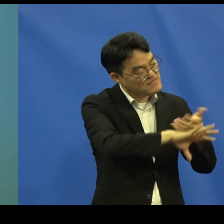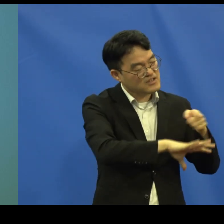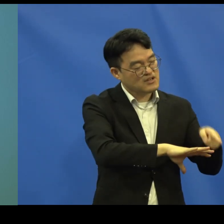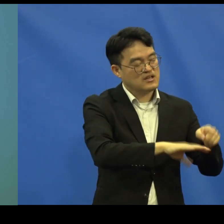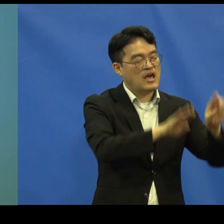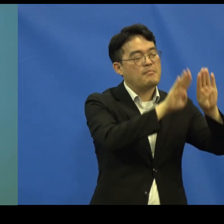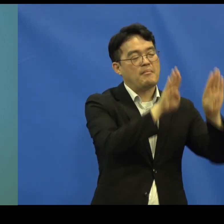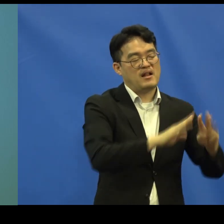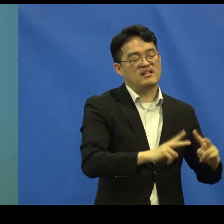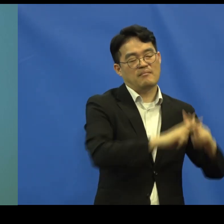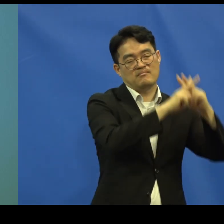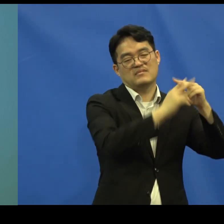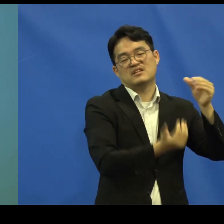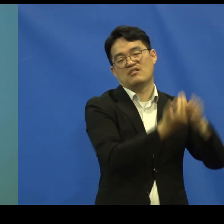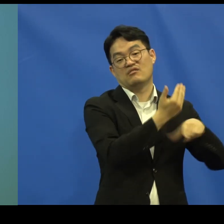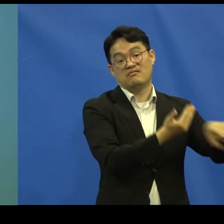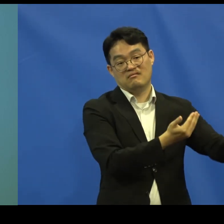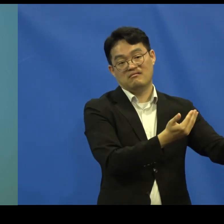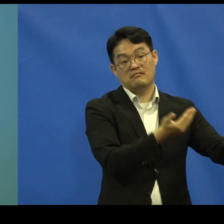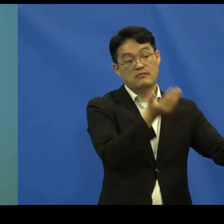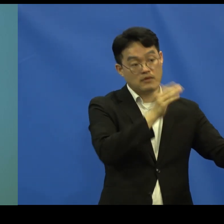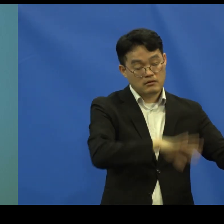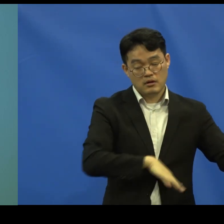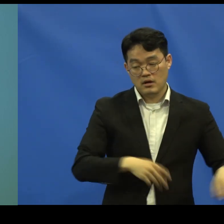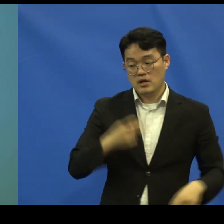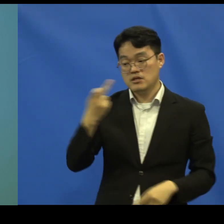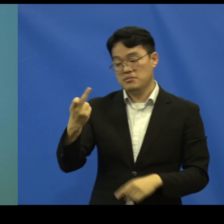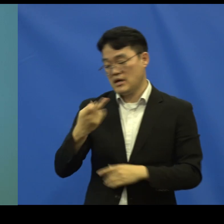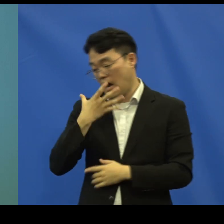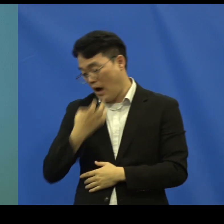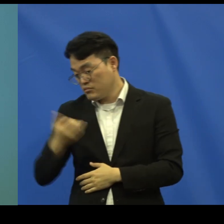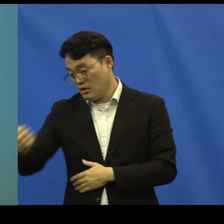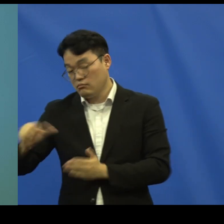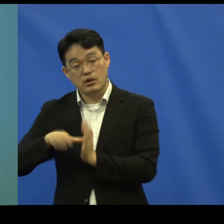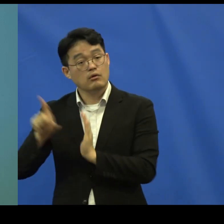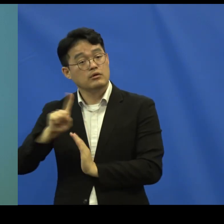것은 이제 아브라함으로부터 출발하는 이 반역의 역사를